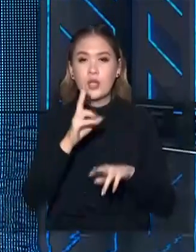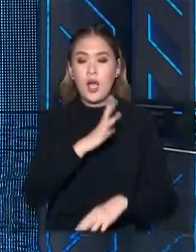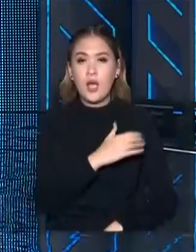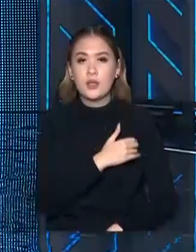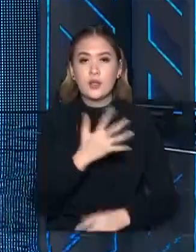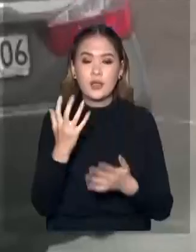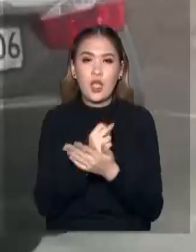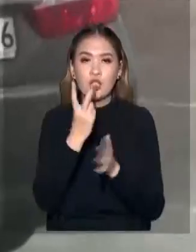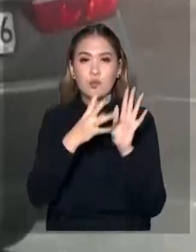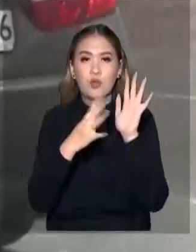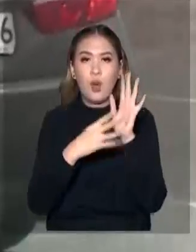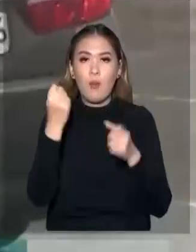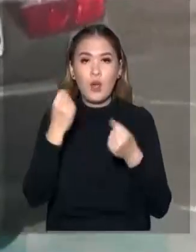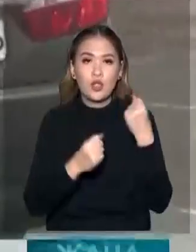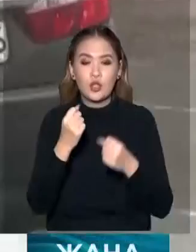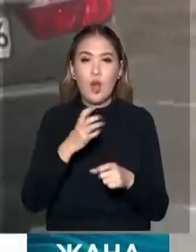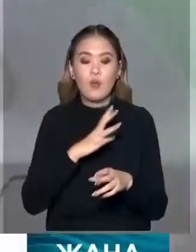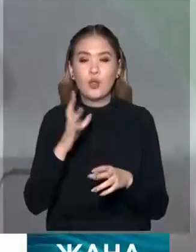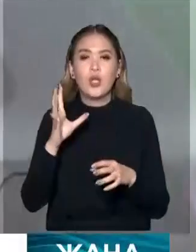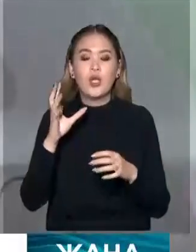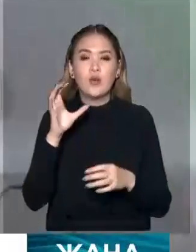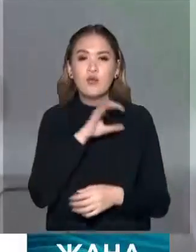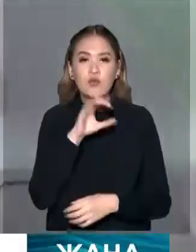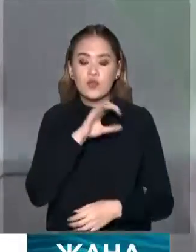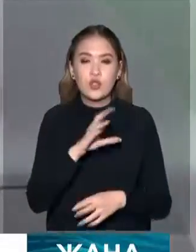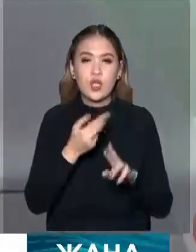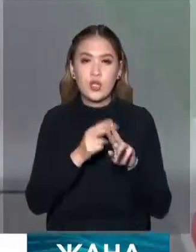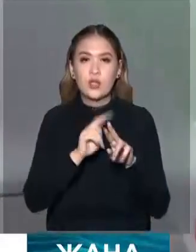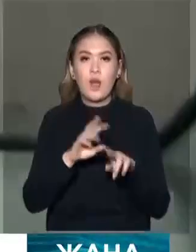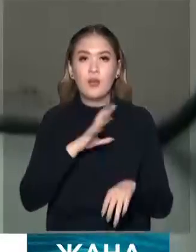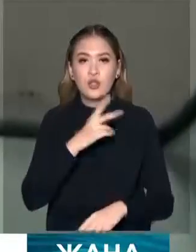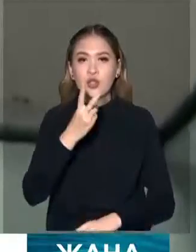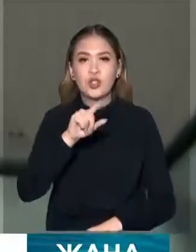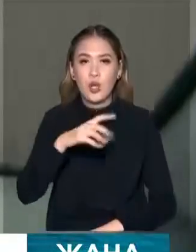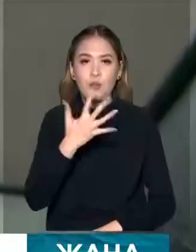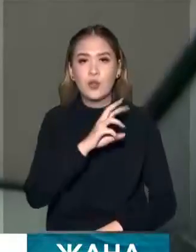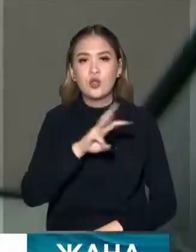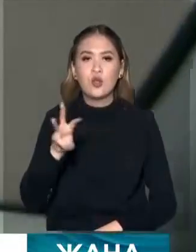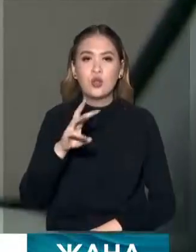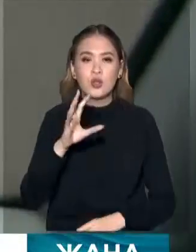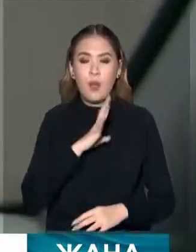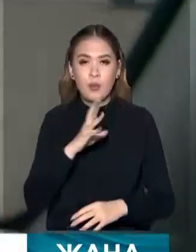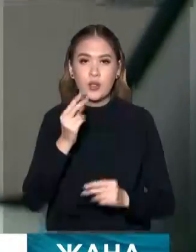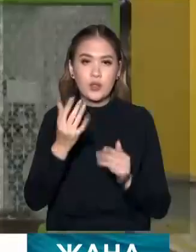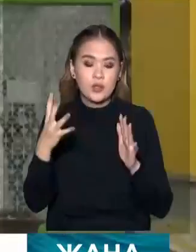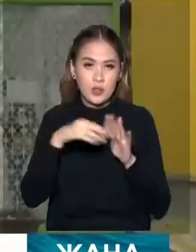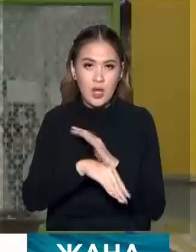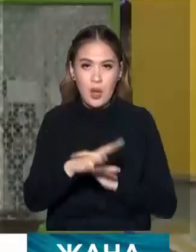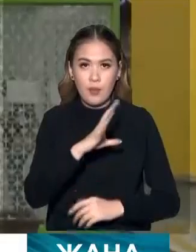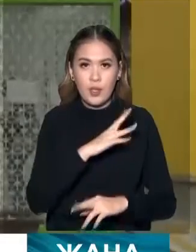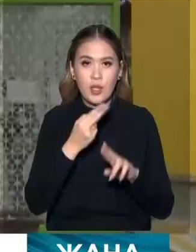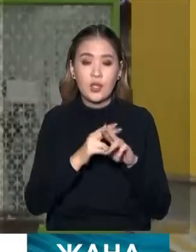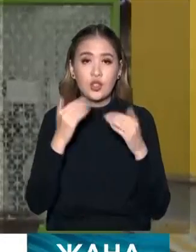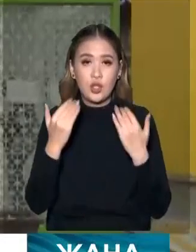Олар 29 автокөліктің бөлшектерін ұрлап келген. Бұған қоса 2,5 миллион теңгенде қолды еткен фактілер тіркелді.